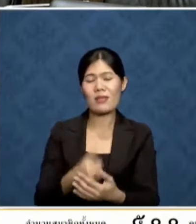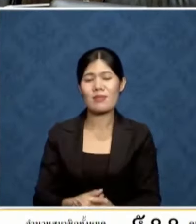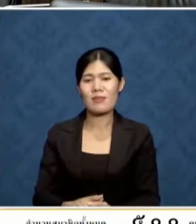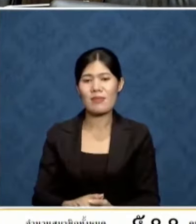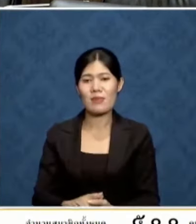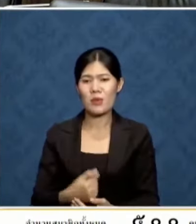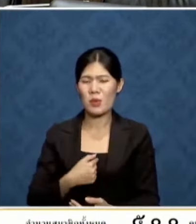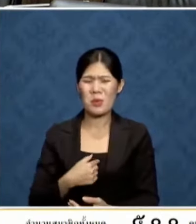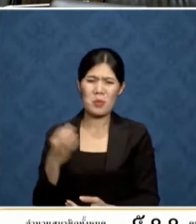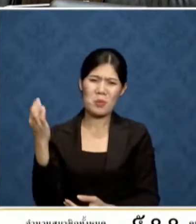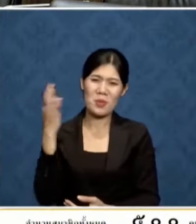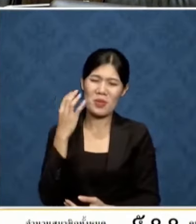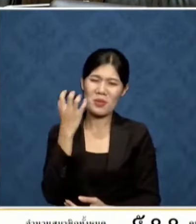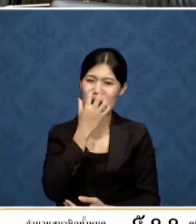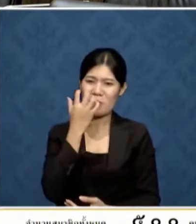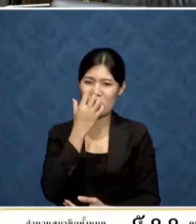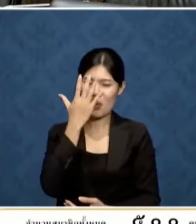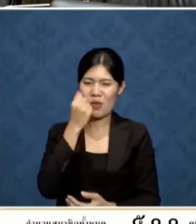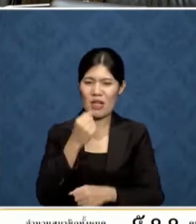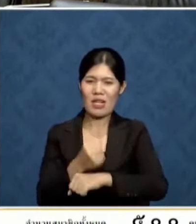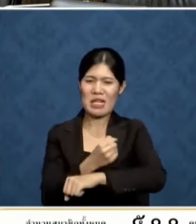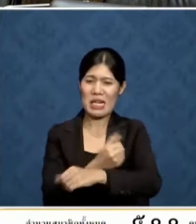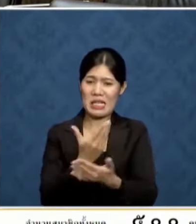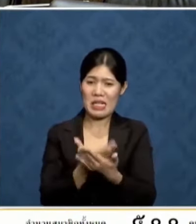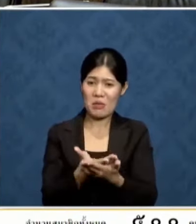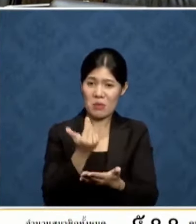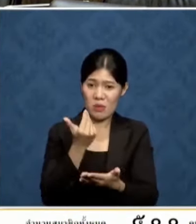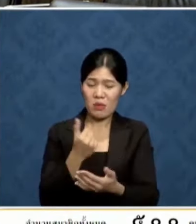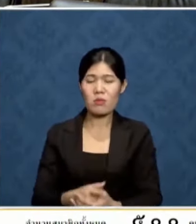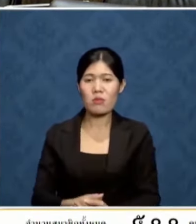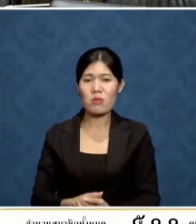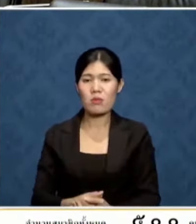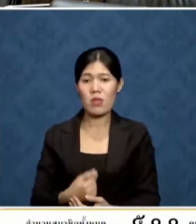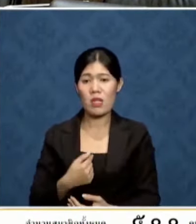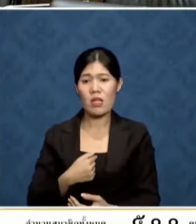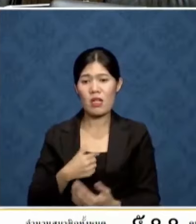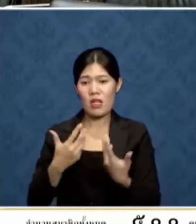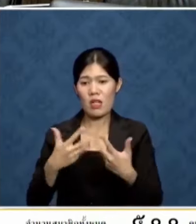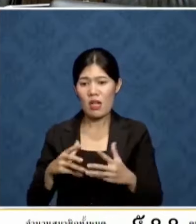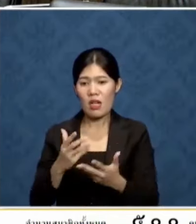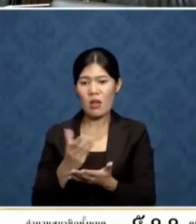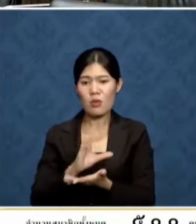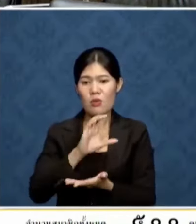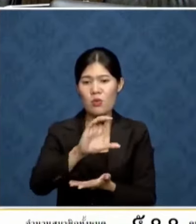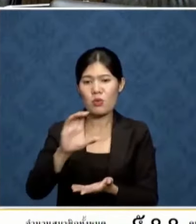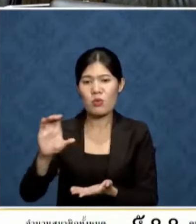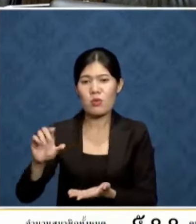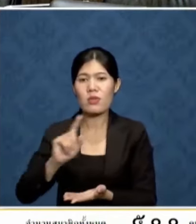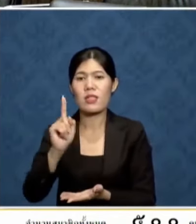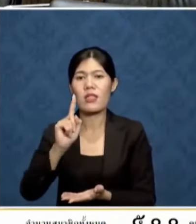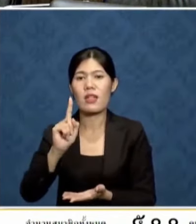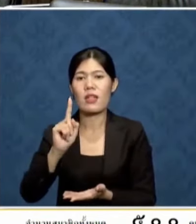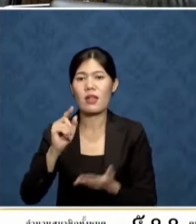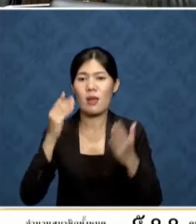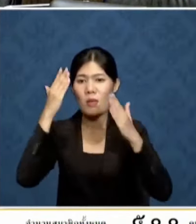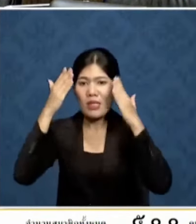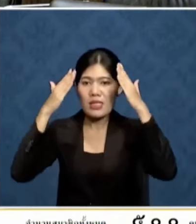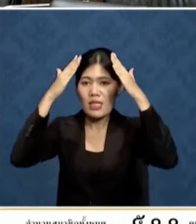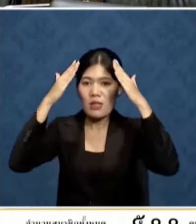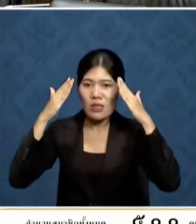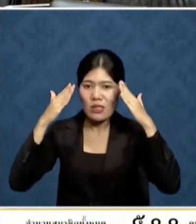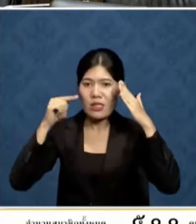ผมได้ยินทีไรตลกทุกทีครับคำถามคือวันนี้แล้วเขาออกไปลงทุนที่ไหนครับมาเลเซียบ้างอินโดนีเซียบ้าง